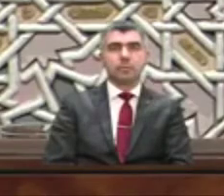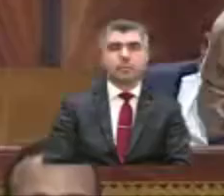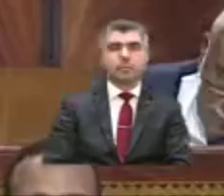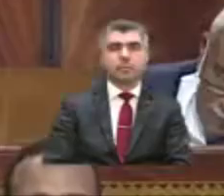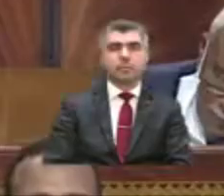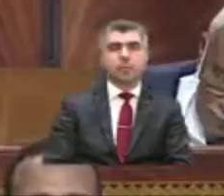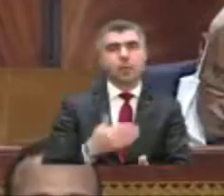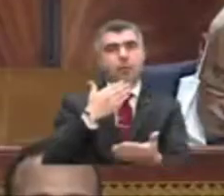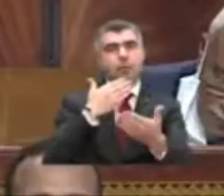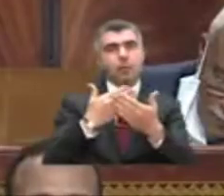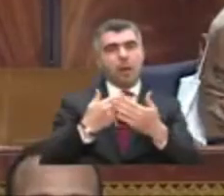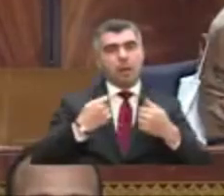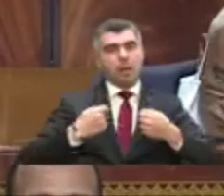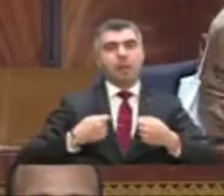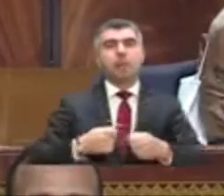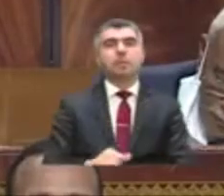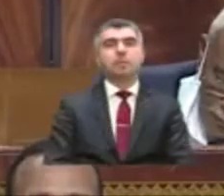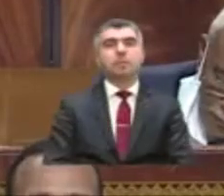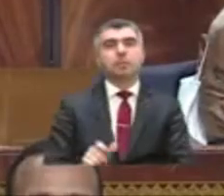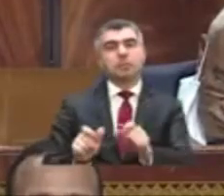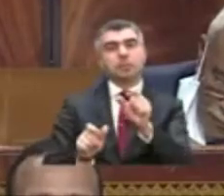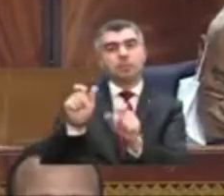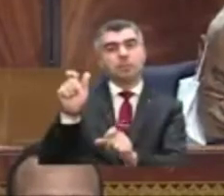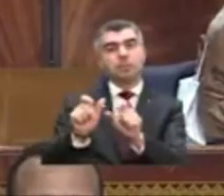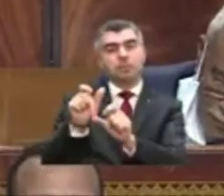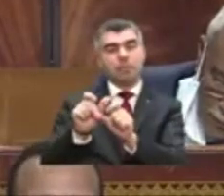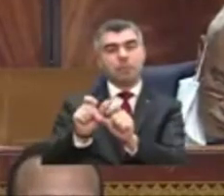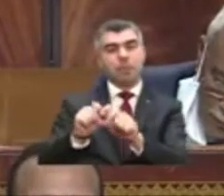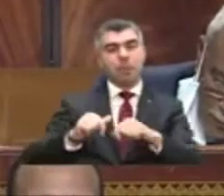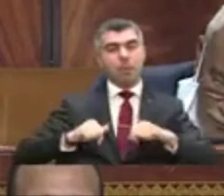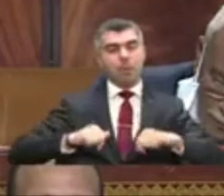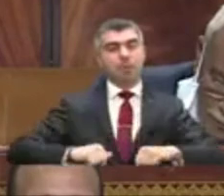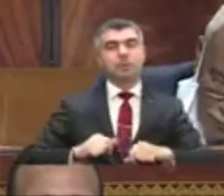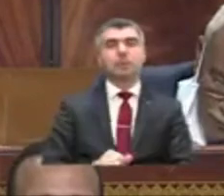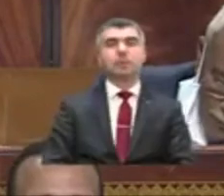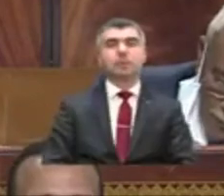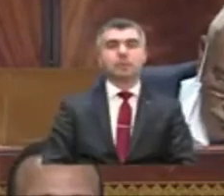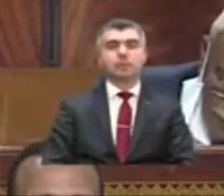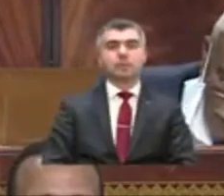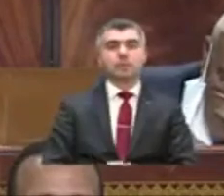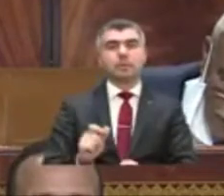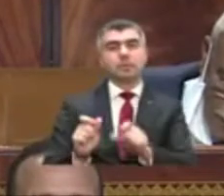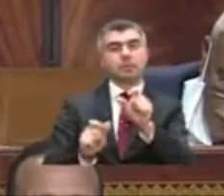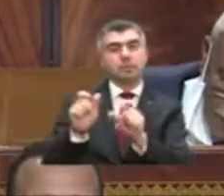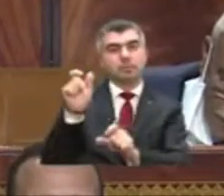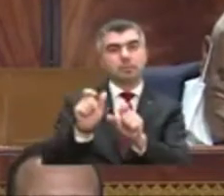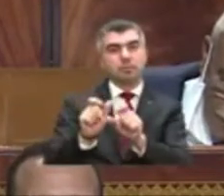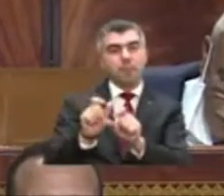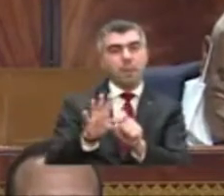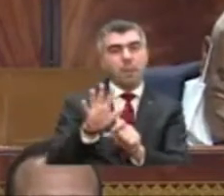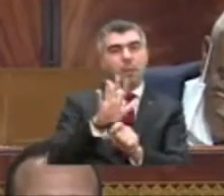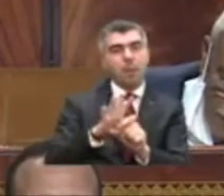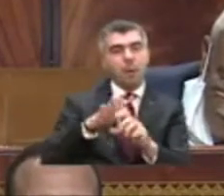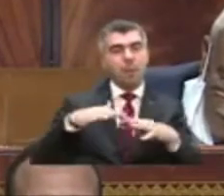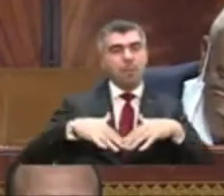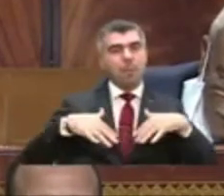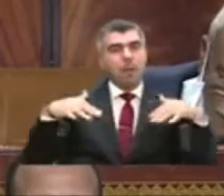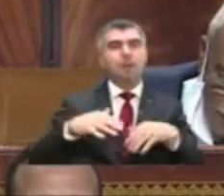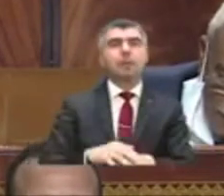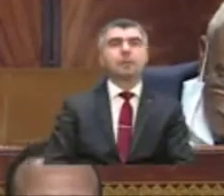شكرا سيد الرئيس. سيدات الساده الوزراء المحترمون، سيداتي الساده النواب